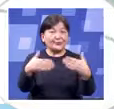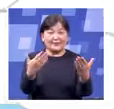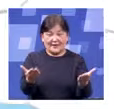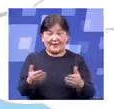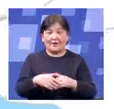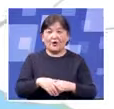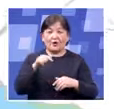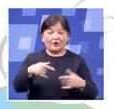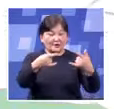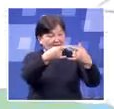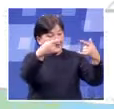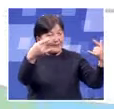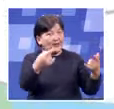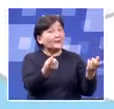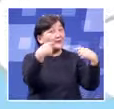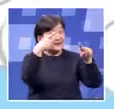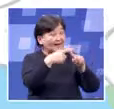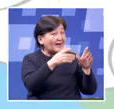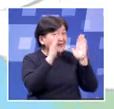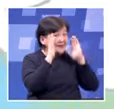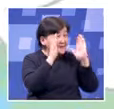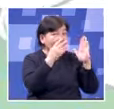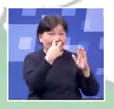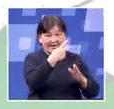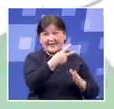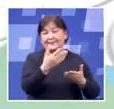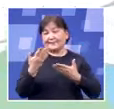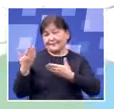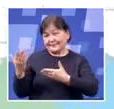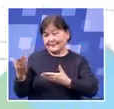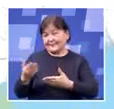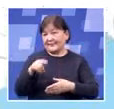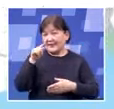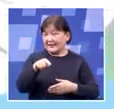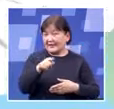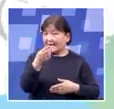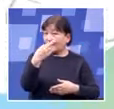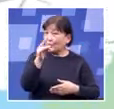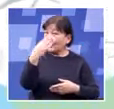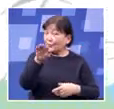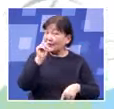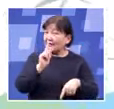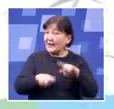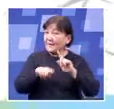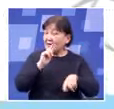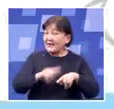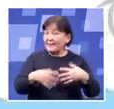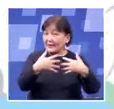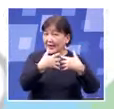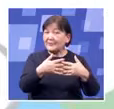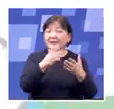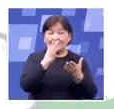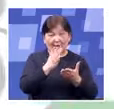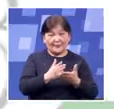хүүхдүүдээ? За одоо самарлууга дахиад нэг сайн ажиглаарай. Эдгээр дөрүүдэд ямар ямар амтан орсон